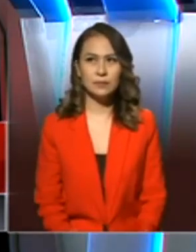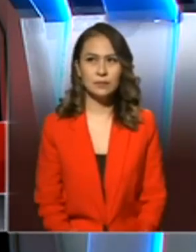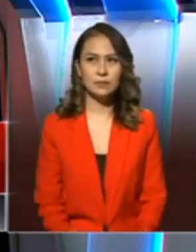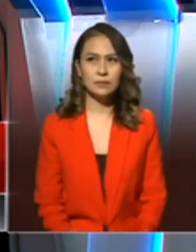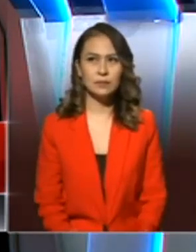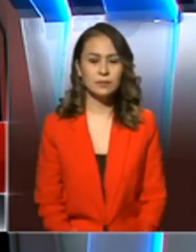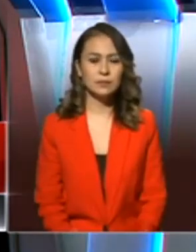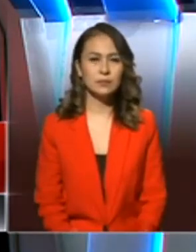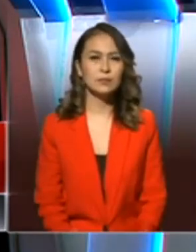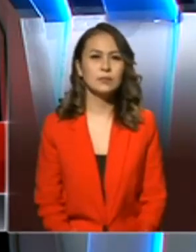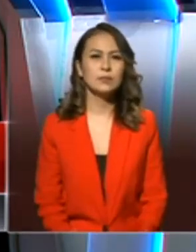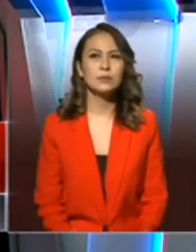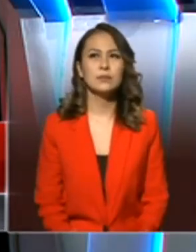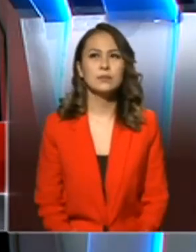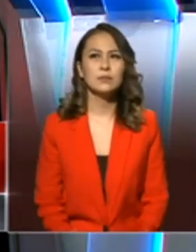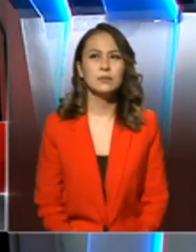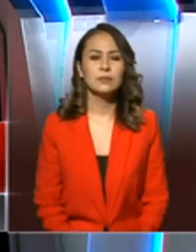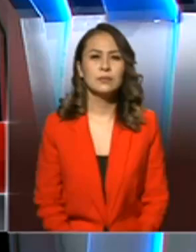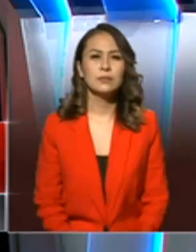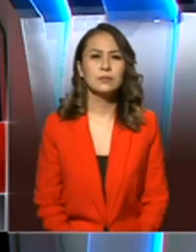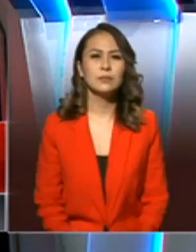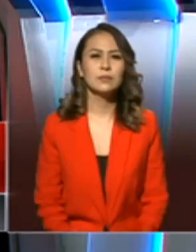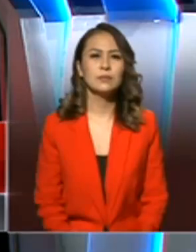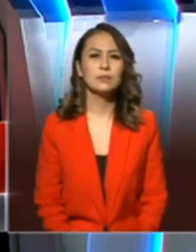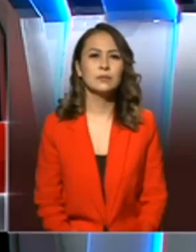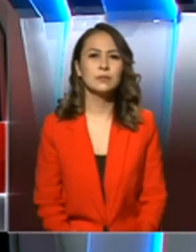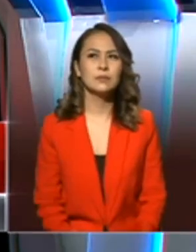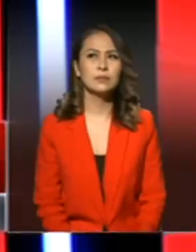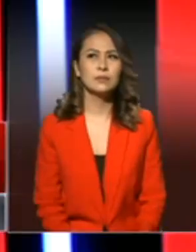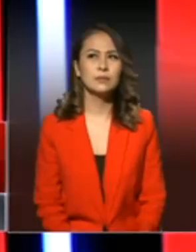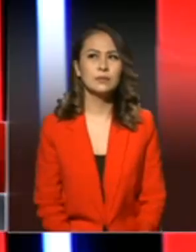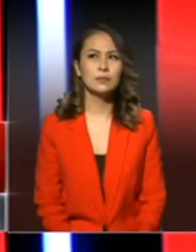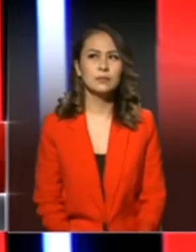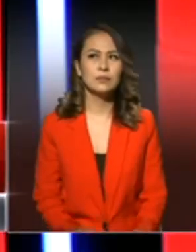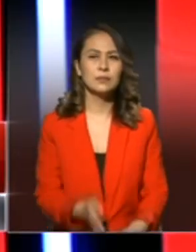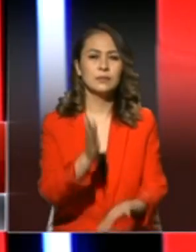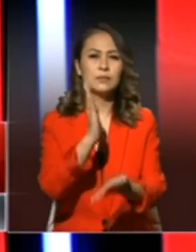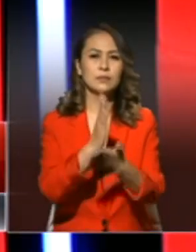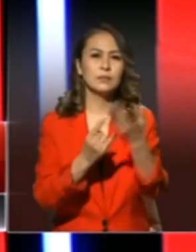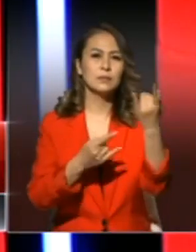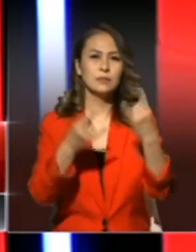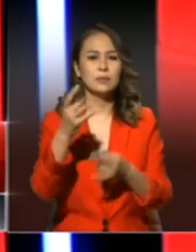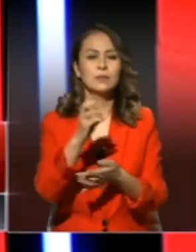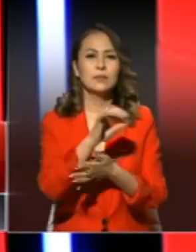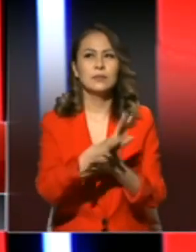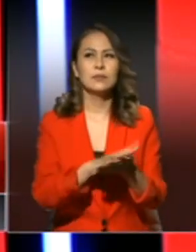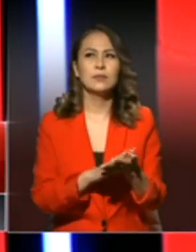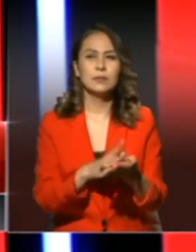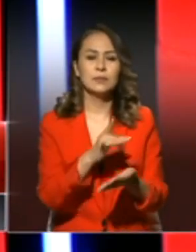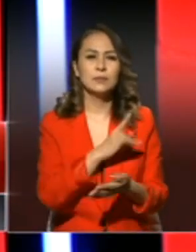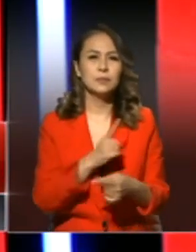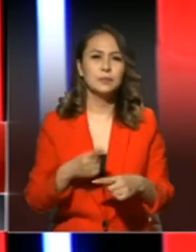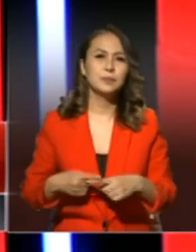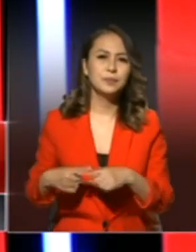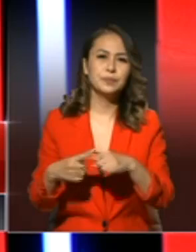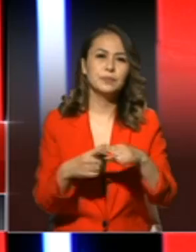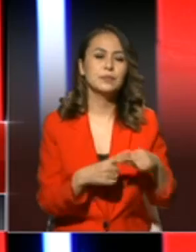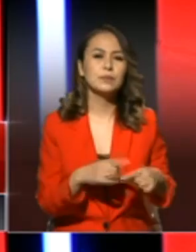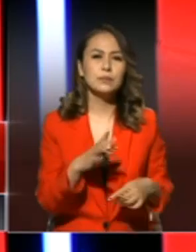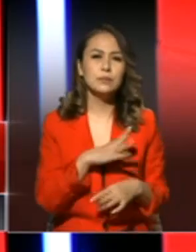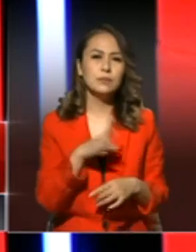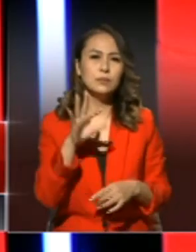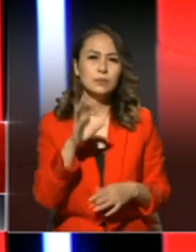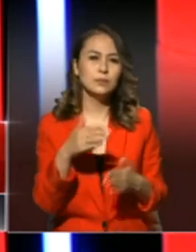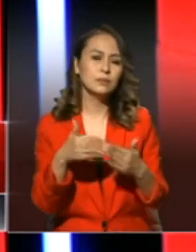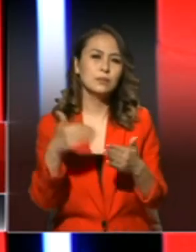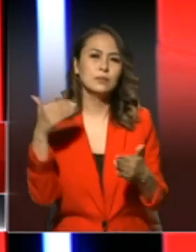оны ешқан қылмыс. Сіз тікелей эфирде біз тікелей эфирде жалғастырсақ, жаңа Белоруссияны айтып отырмыз ғой, посткеңестік мемлекет.